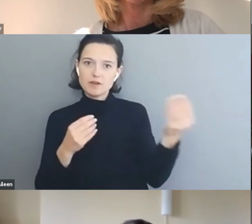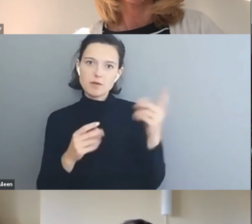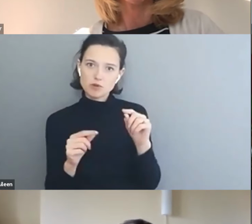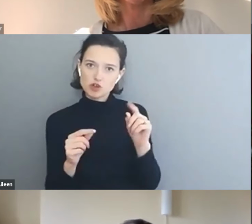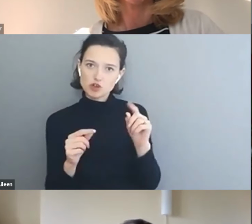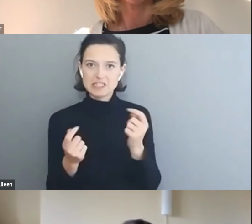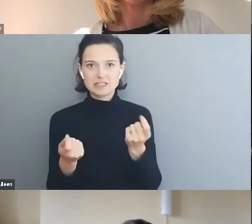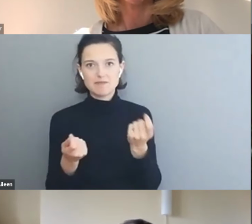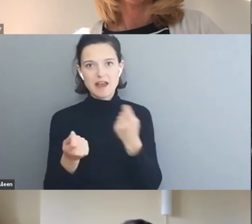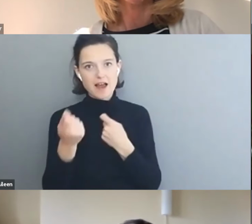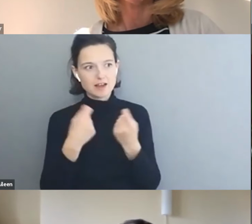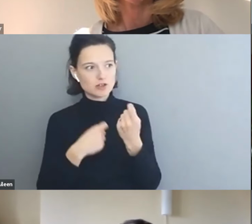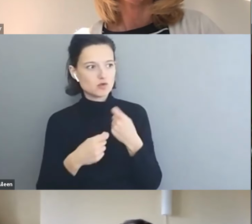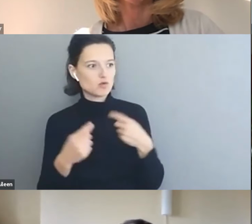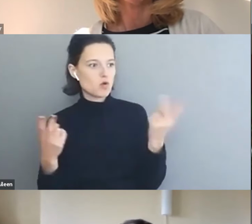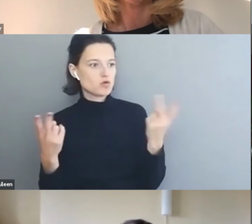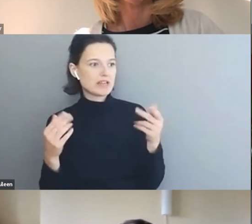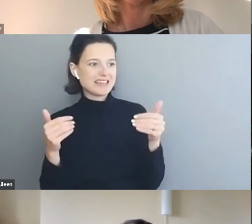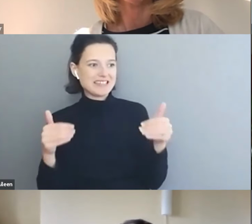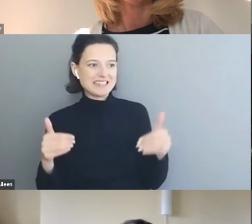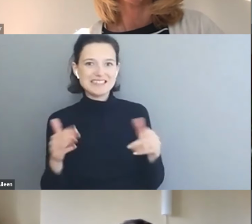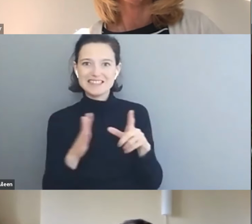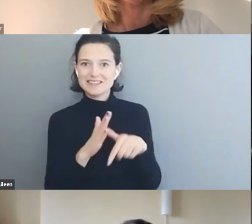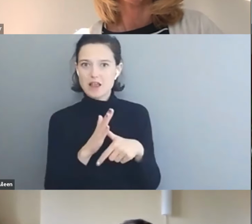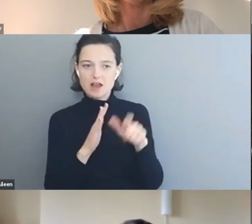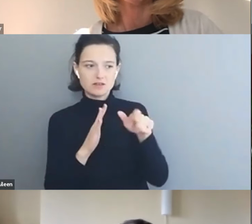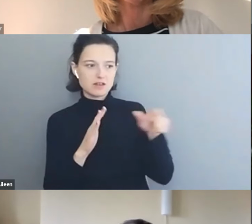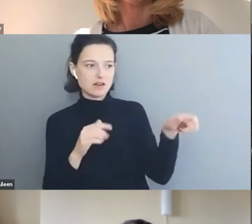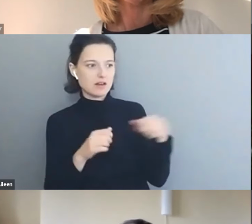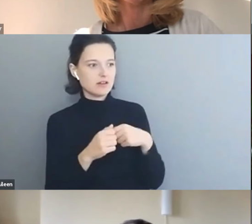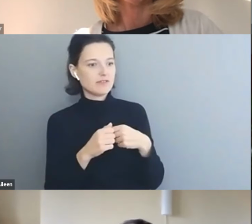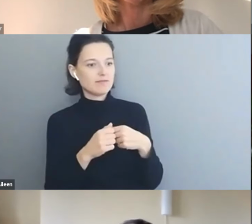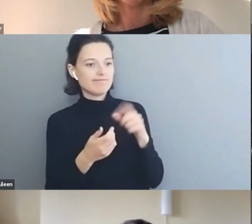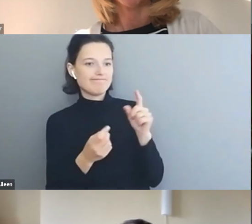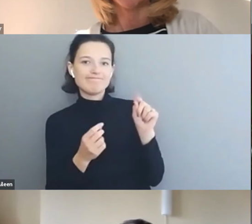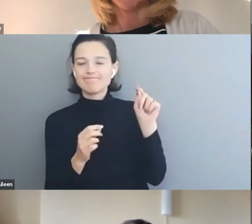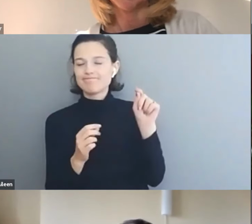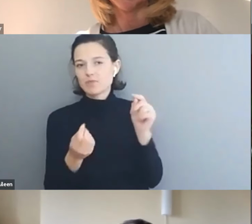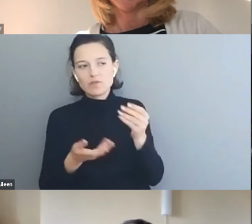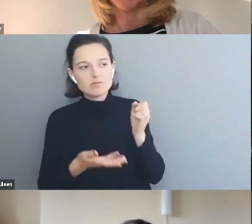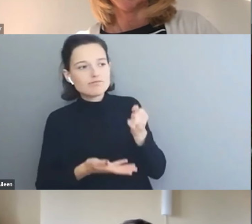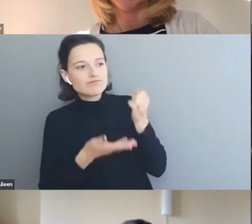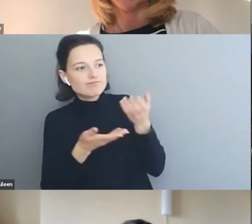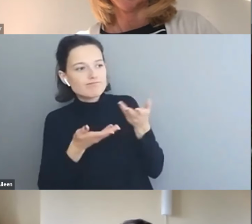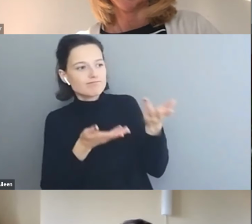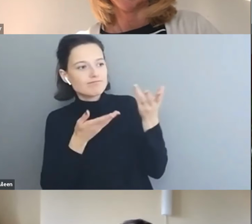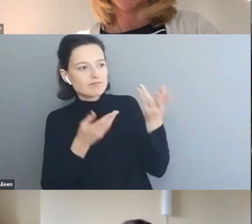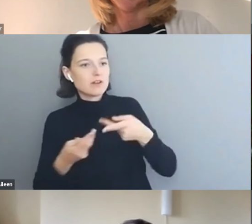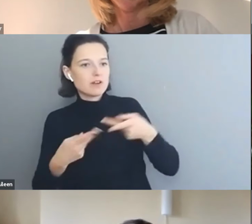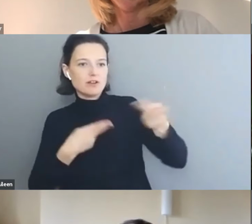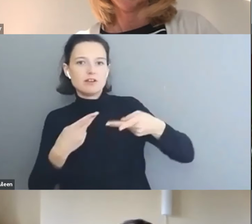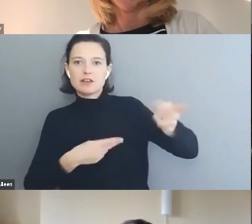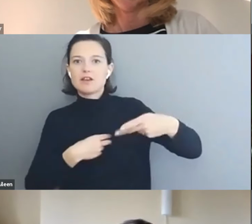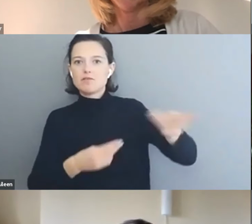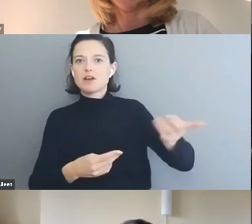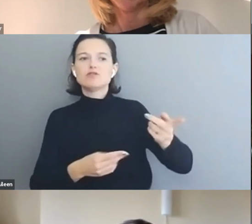oder den Dienstleistenden das da eben Futter mitzugeben, wo sie sich weiter reinarbeiten können.